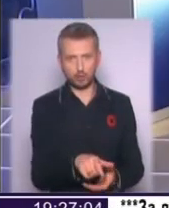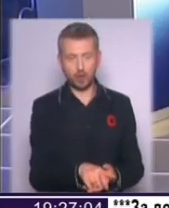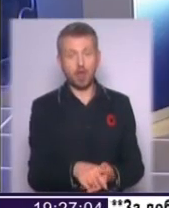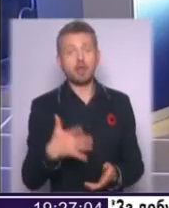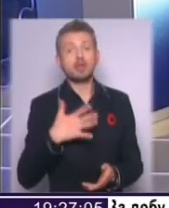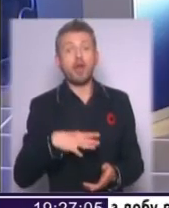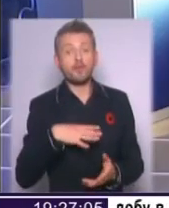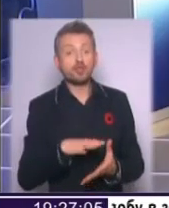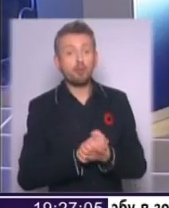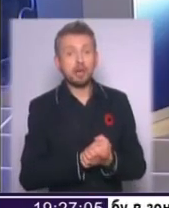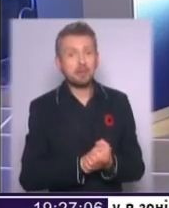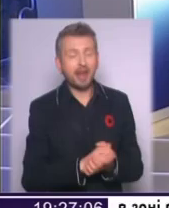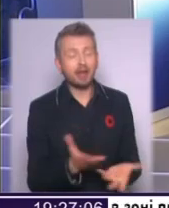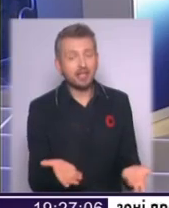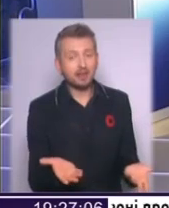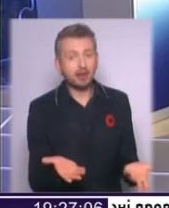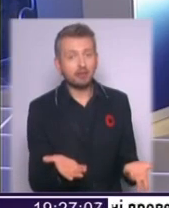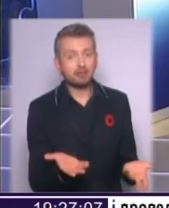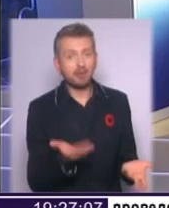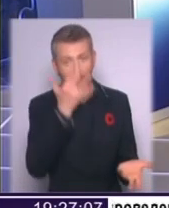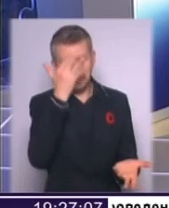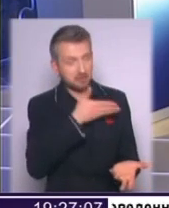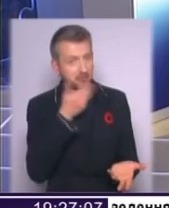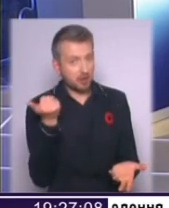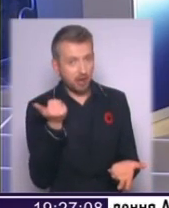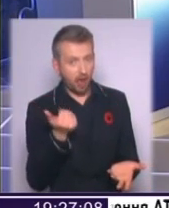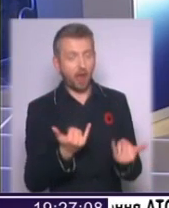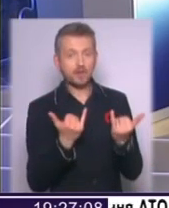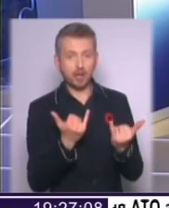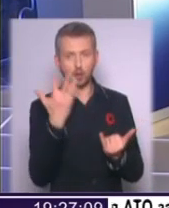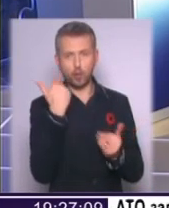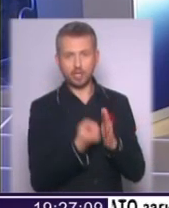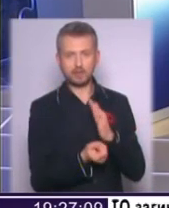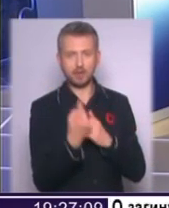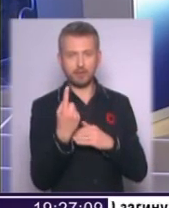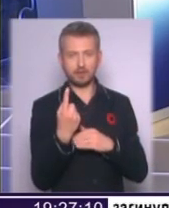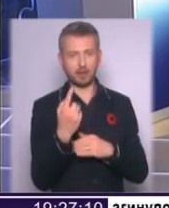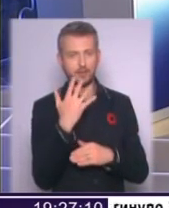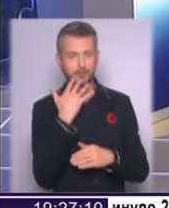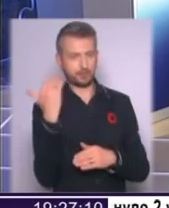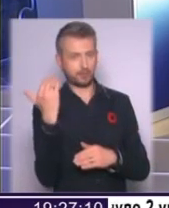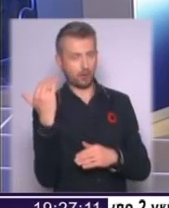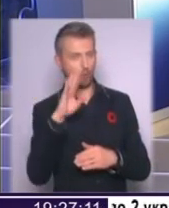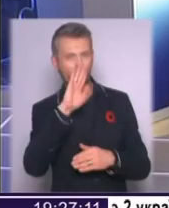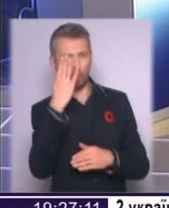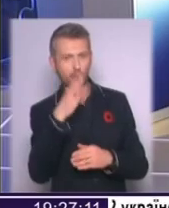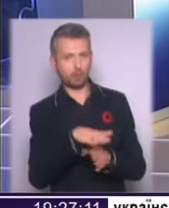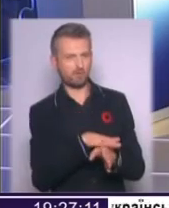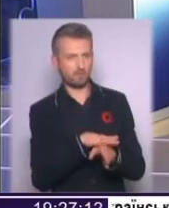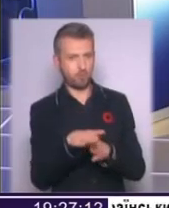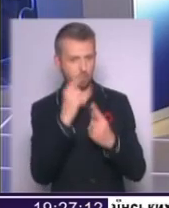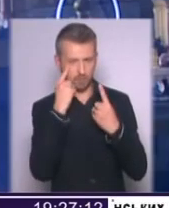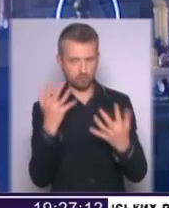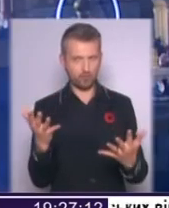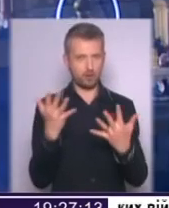Навіщо примирятися? Так. Не було смислу. Зараз, коли з'явився зовнішній ворог уже в повній іпостасі